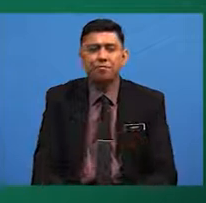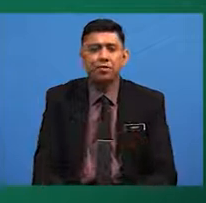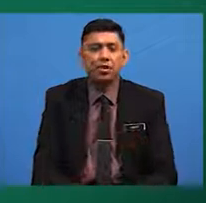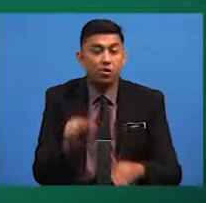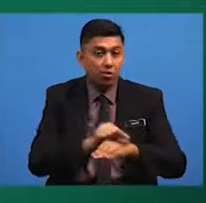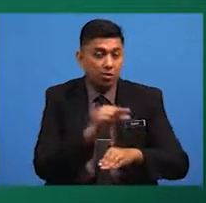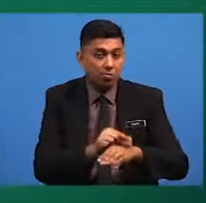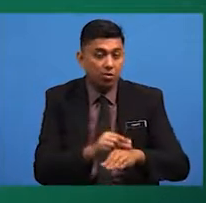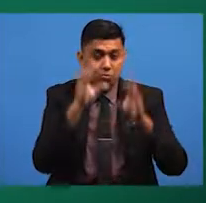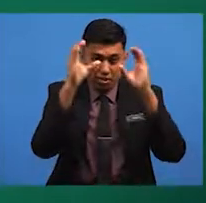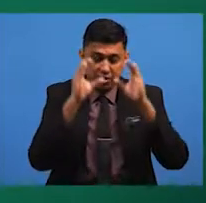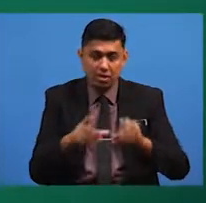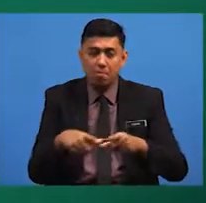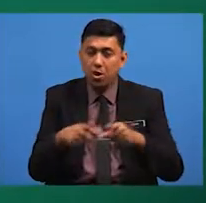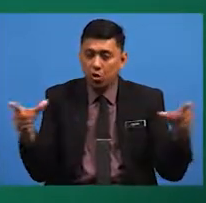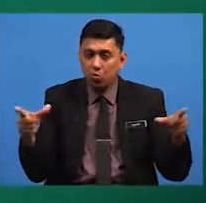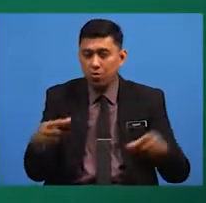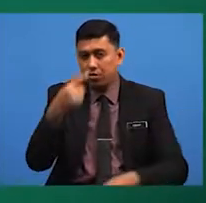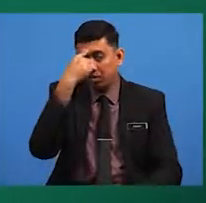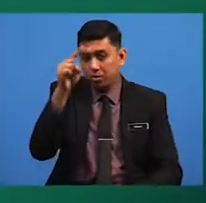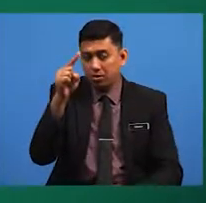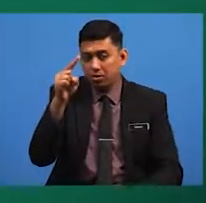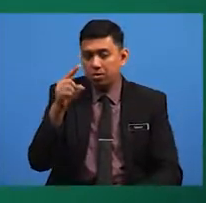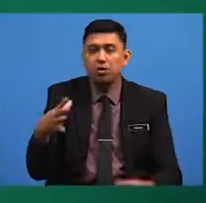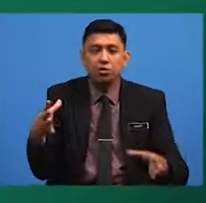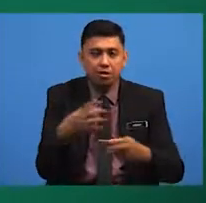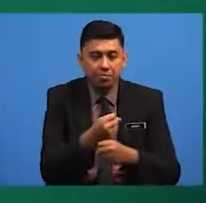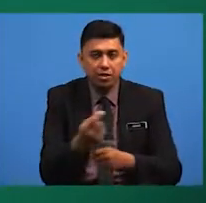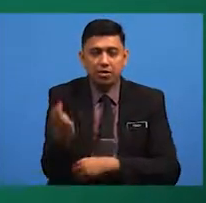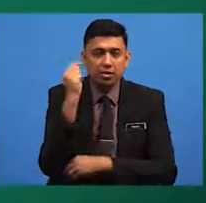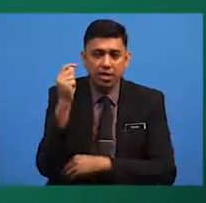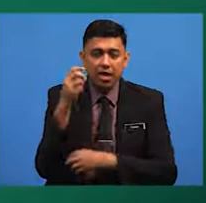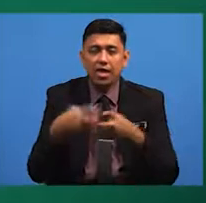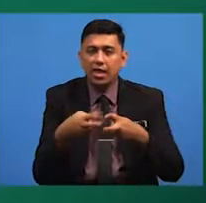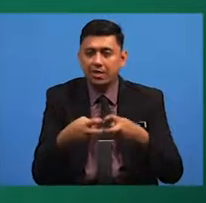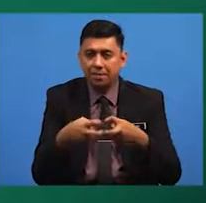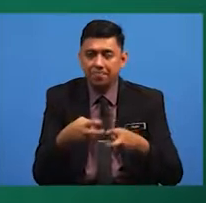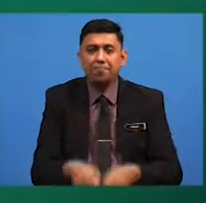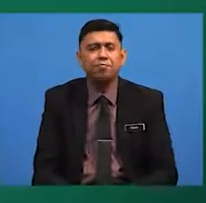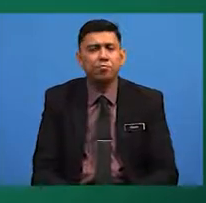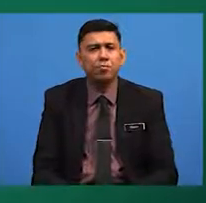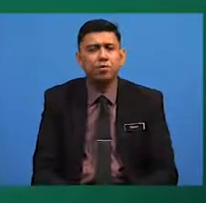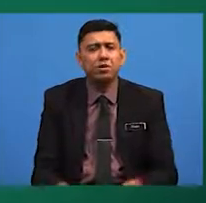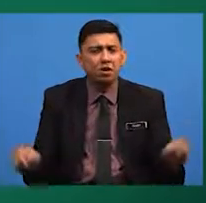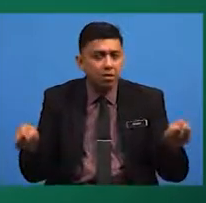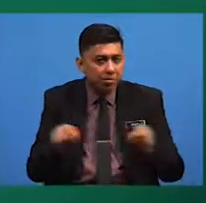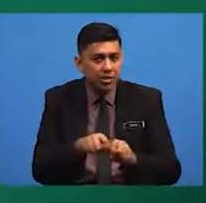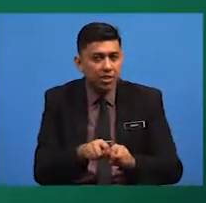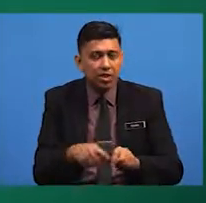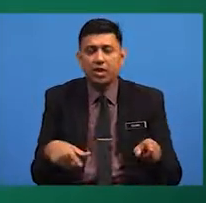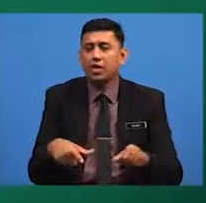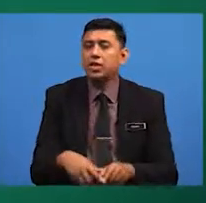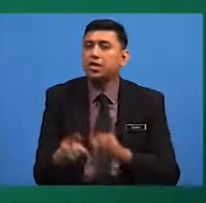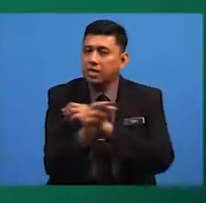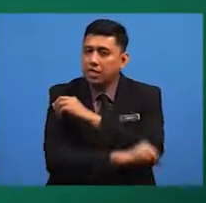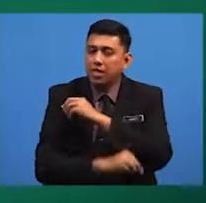digunakan secara meluas untuk menjana tenaga elektrik seperti negara Hai yang